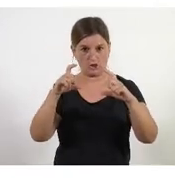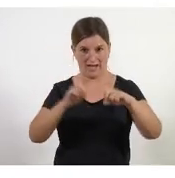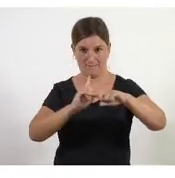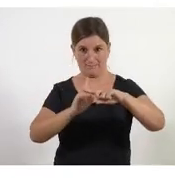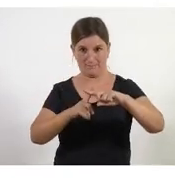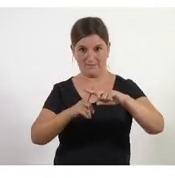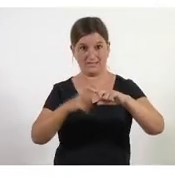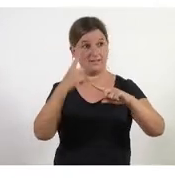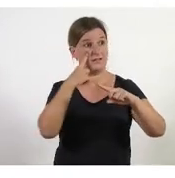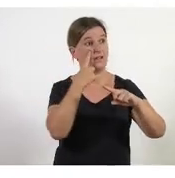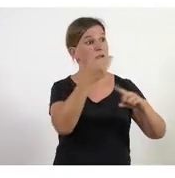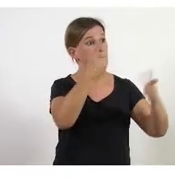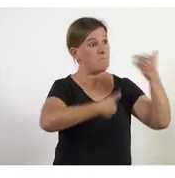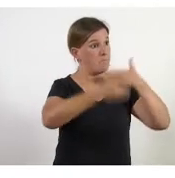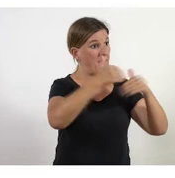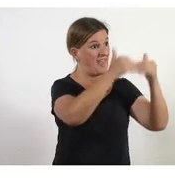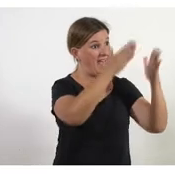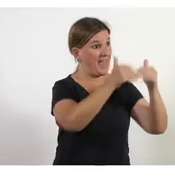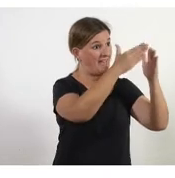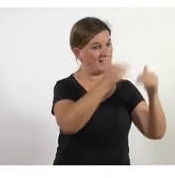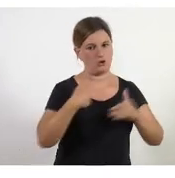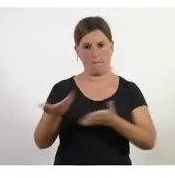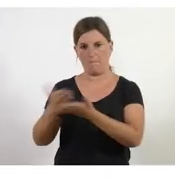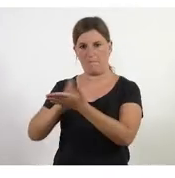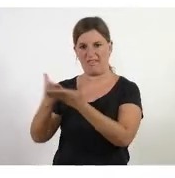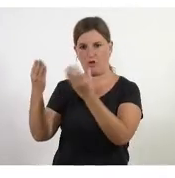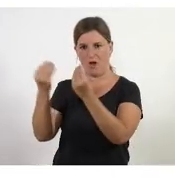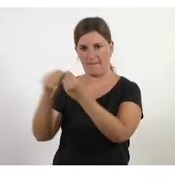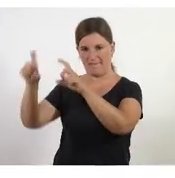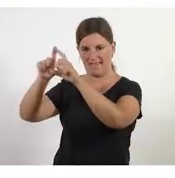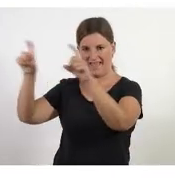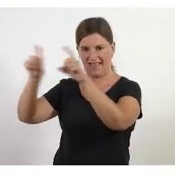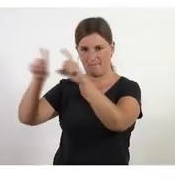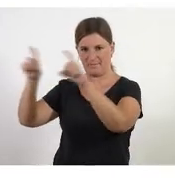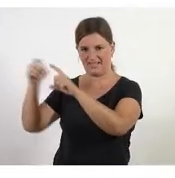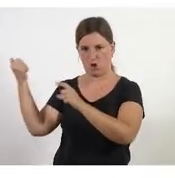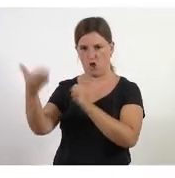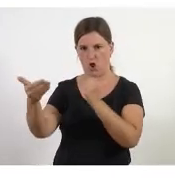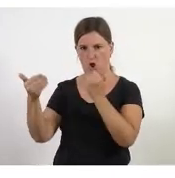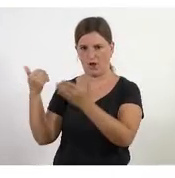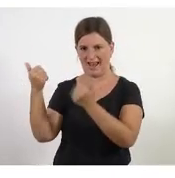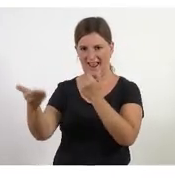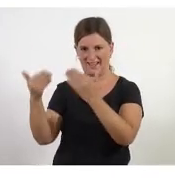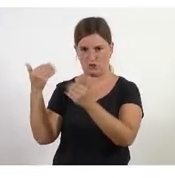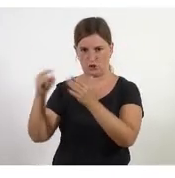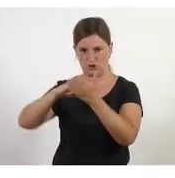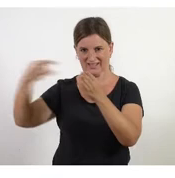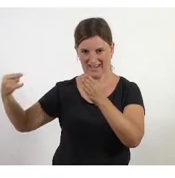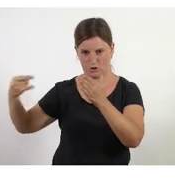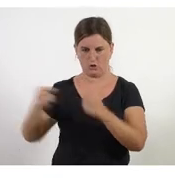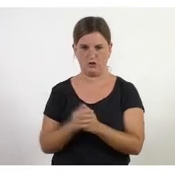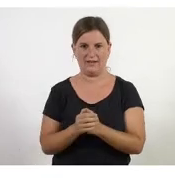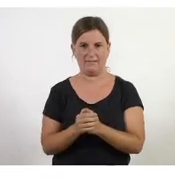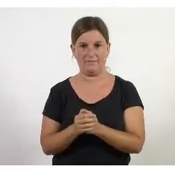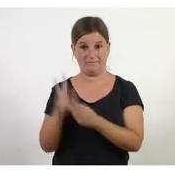valida aquest requeriment. Les entitats que fan donacions a TechSap són aquestes que